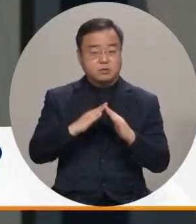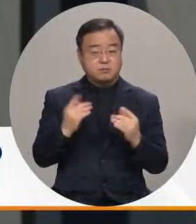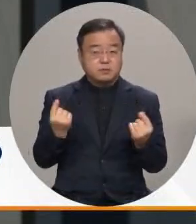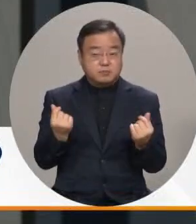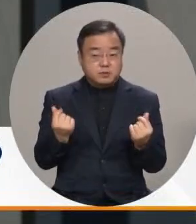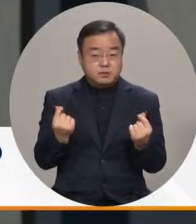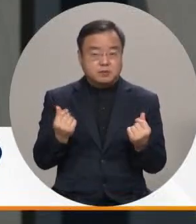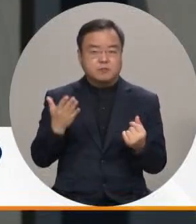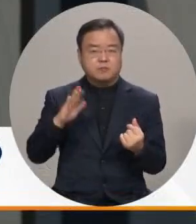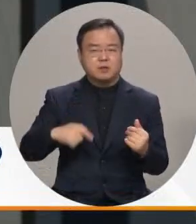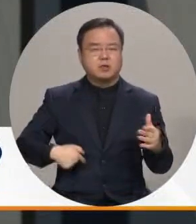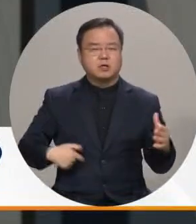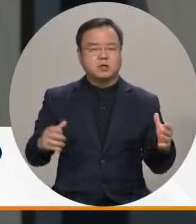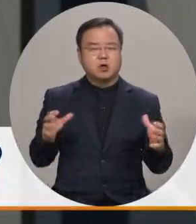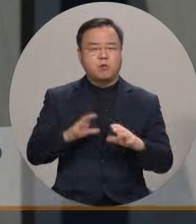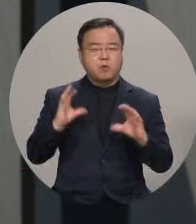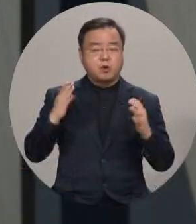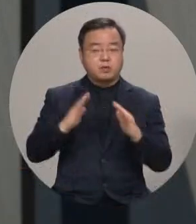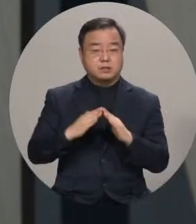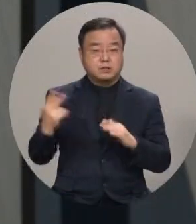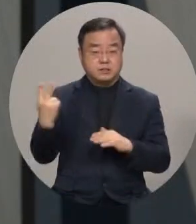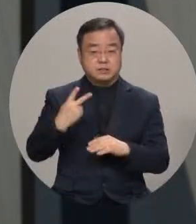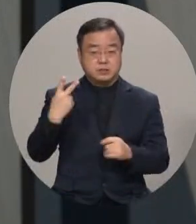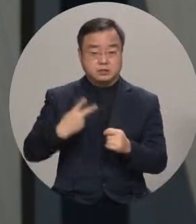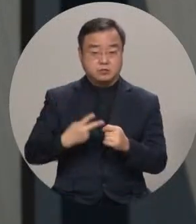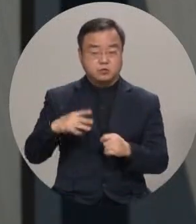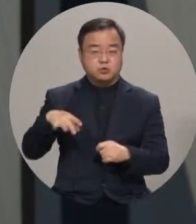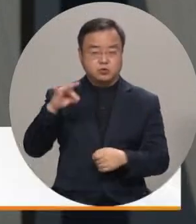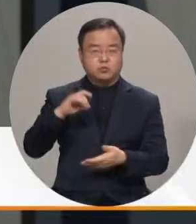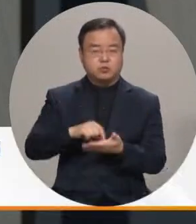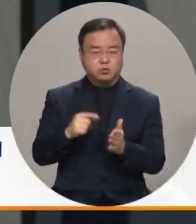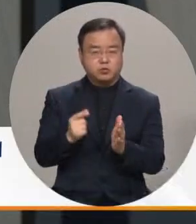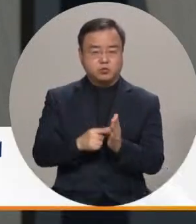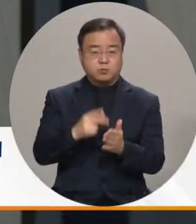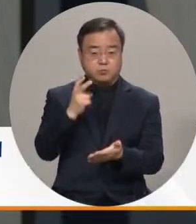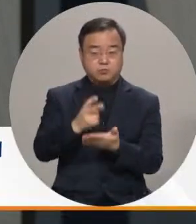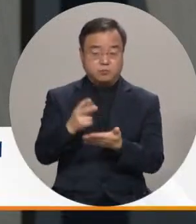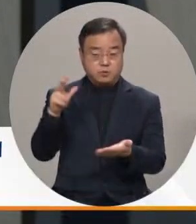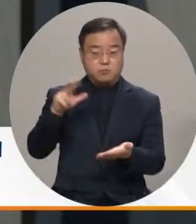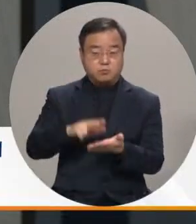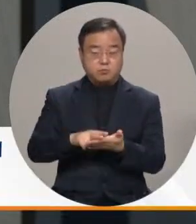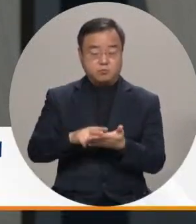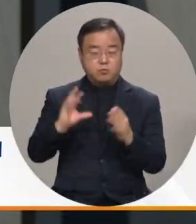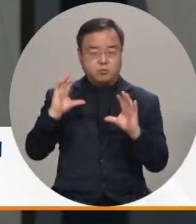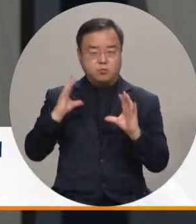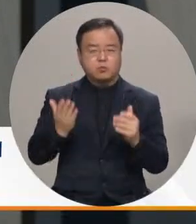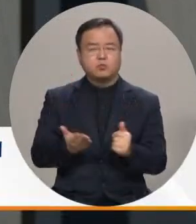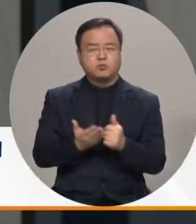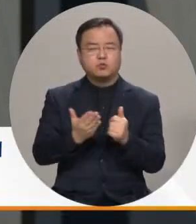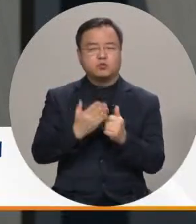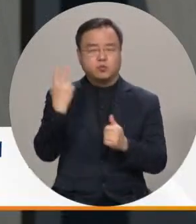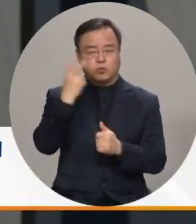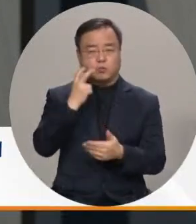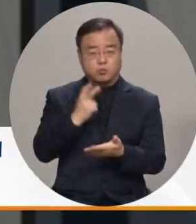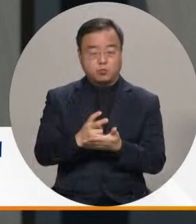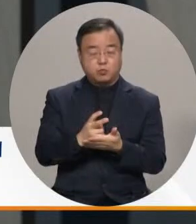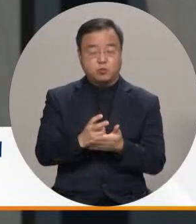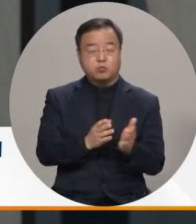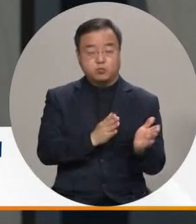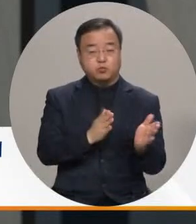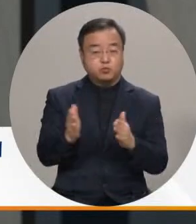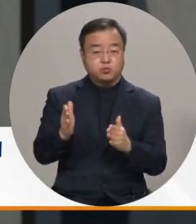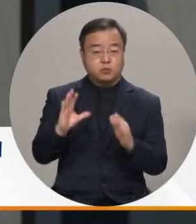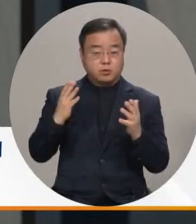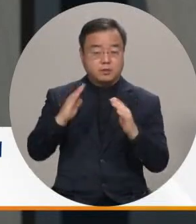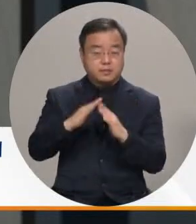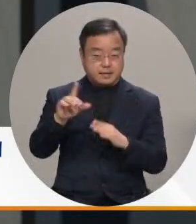집은 이미 2000년대 초반에 법제화가 되어서 영유화 보법에 포함되고 있고 어린이 집에 하나의 유형으로 인정받고